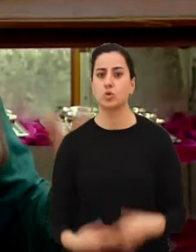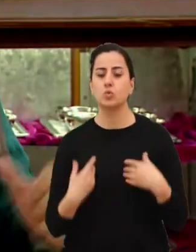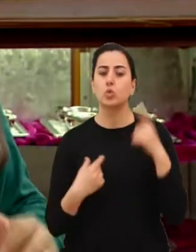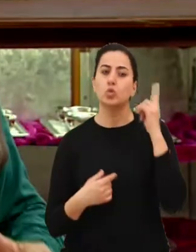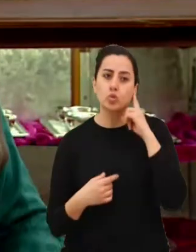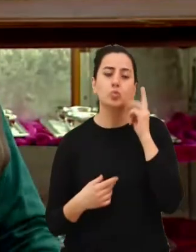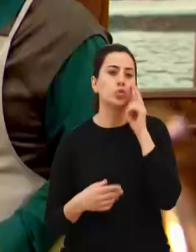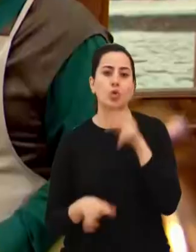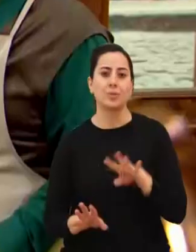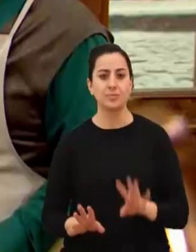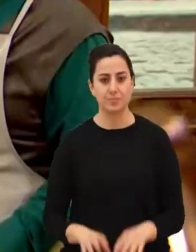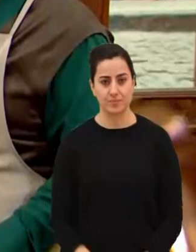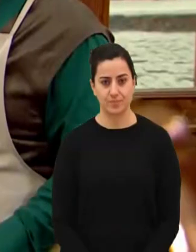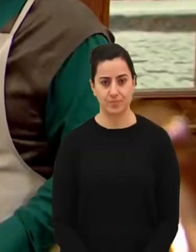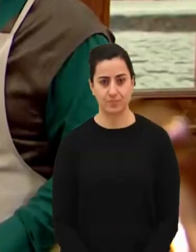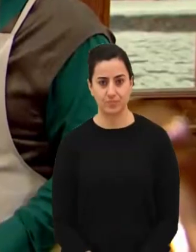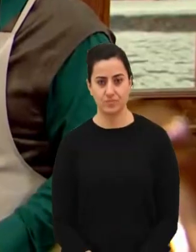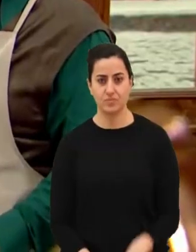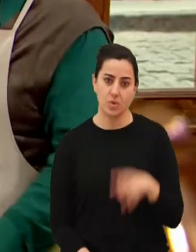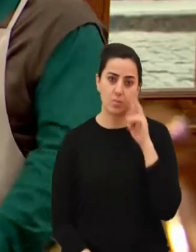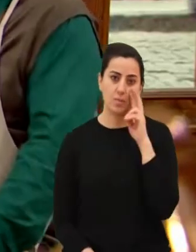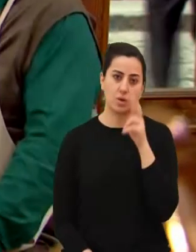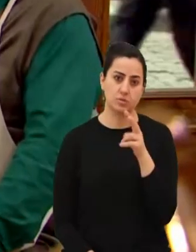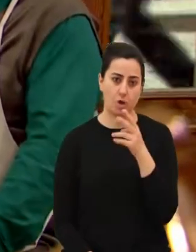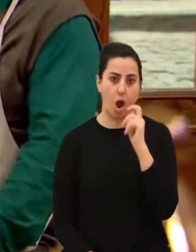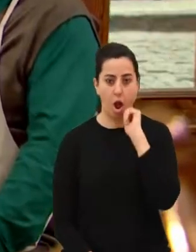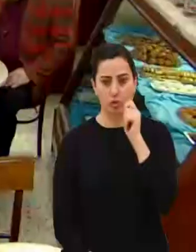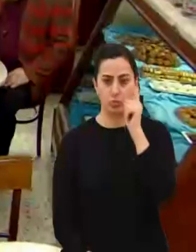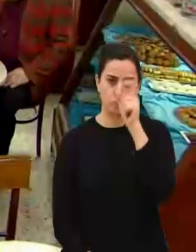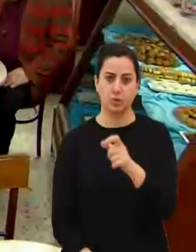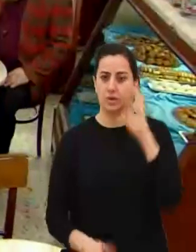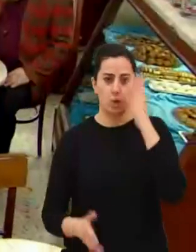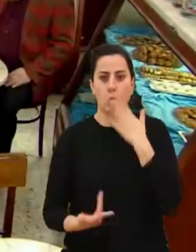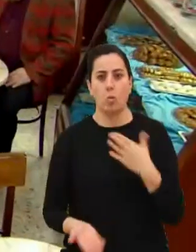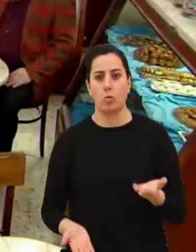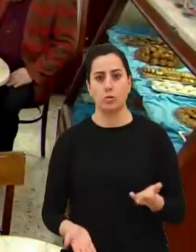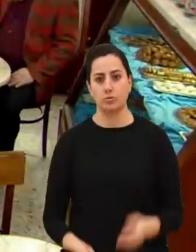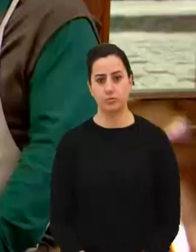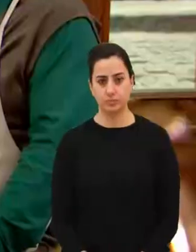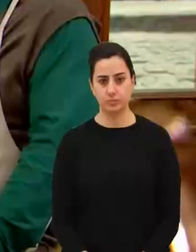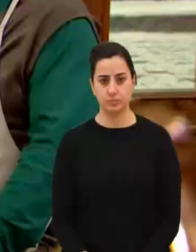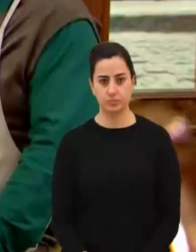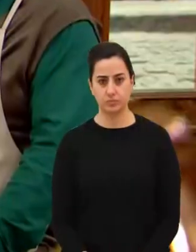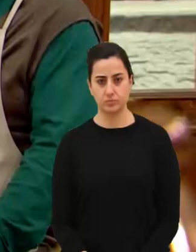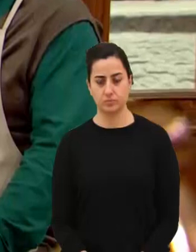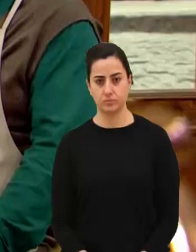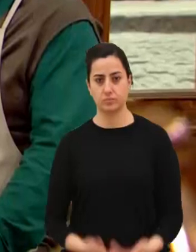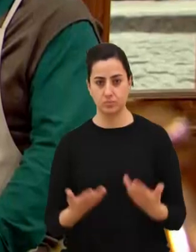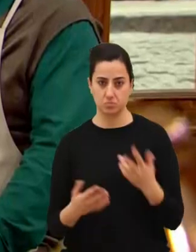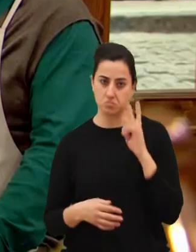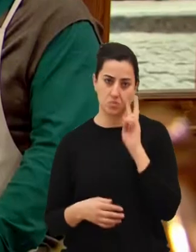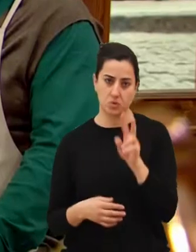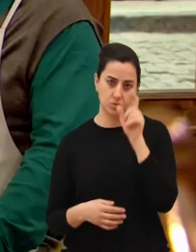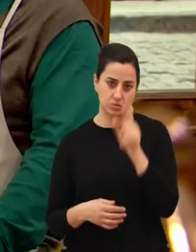Yok duydum. Ya şimdi baktığın zaman adamda bir deli tipi yok ki. Aslında